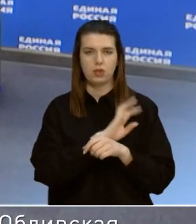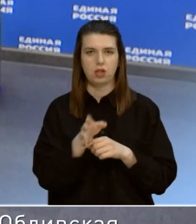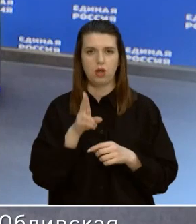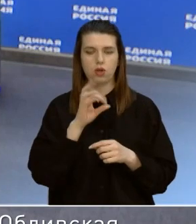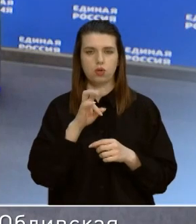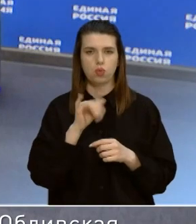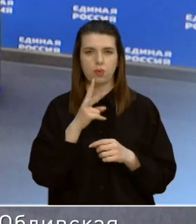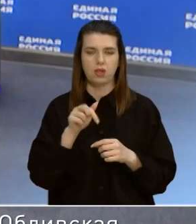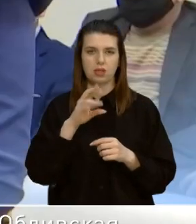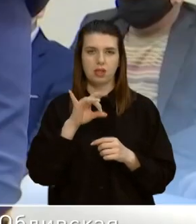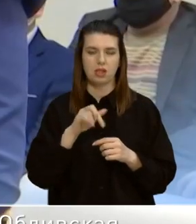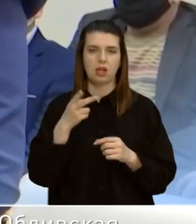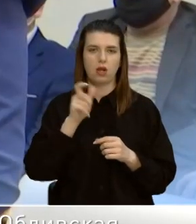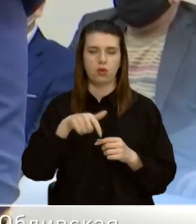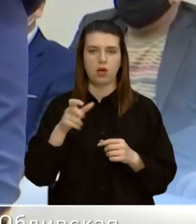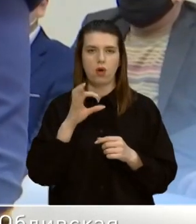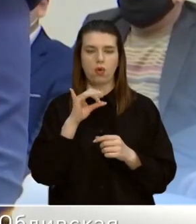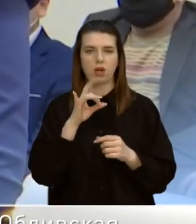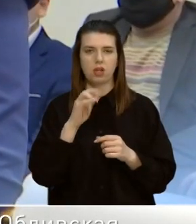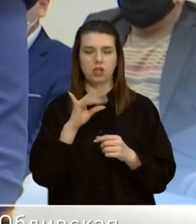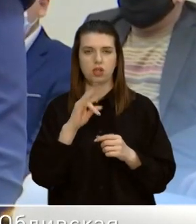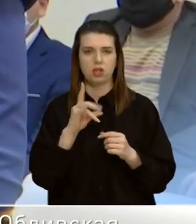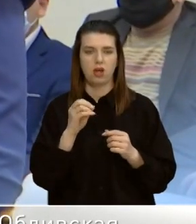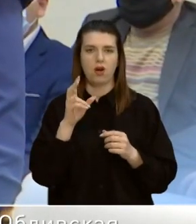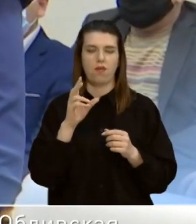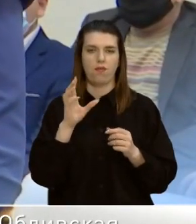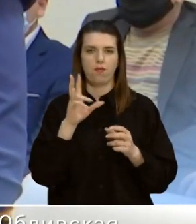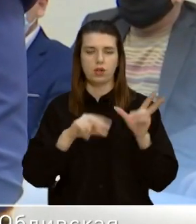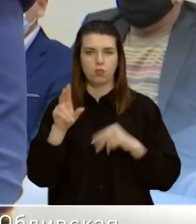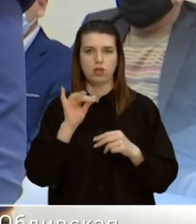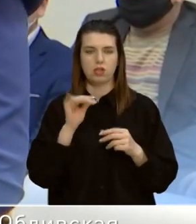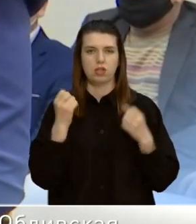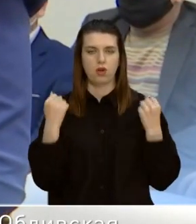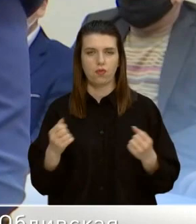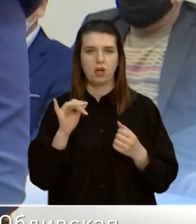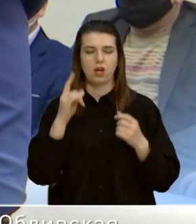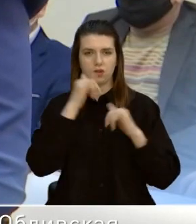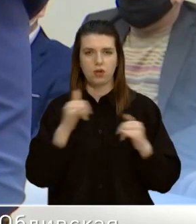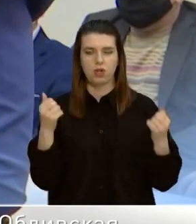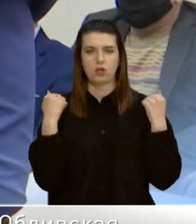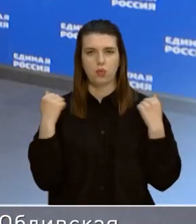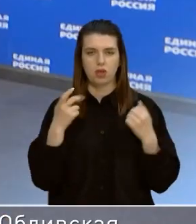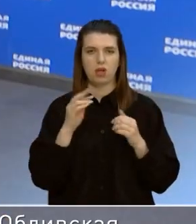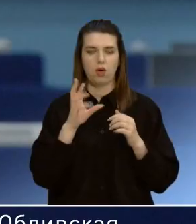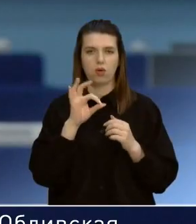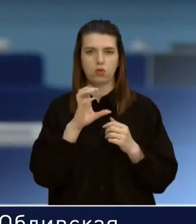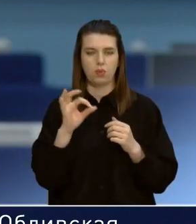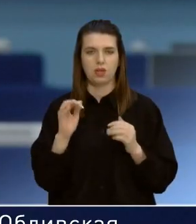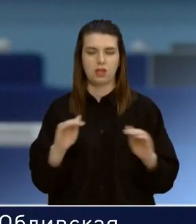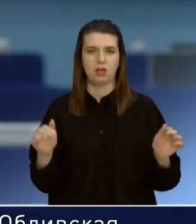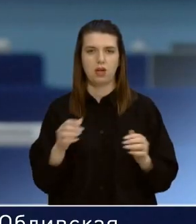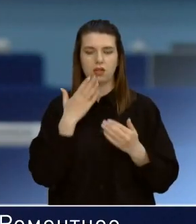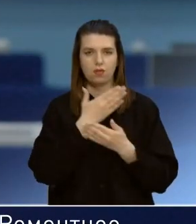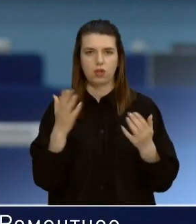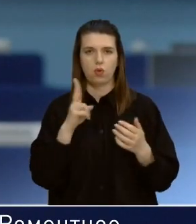обеспечивать доступную среду для людей с ограниченными возможностями здоровья, а также развивать спорт для особенных детей. И